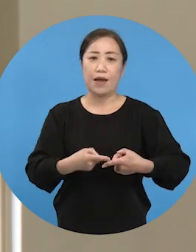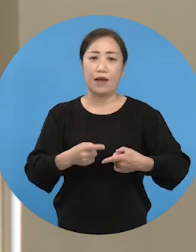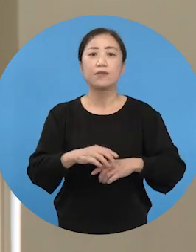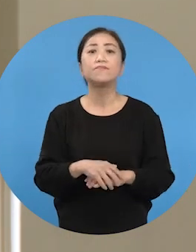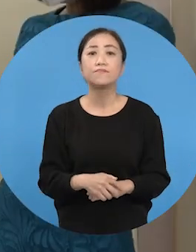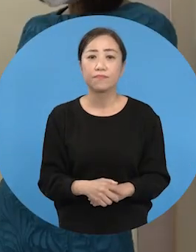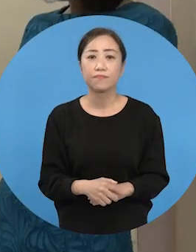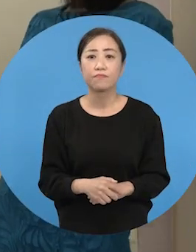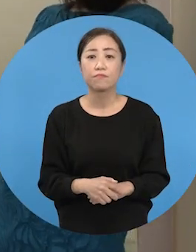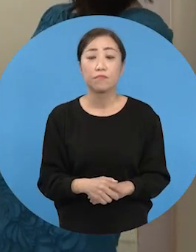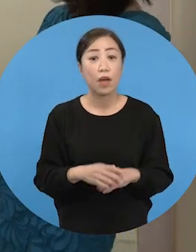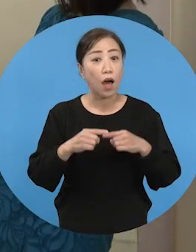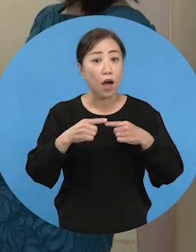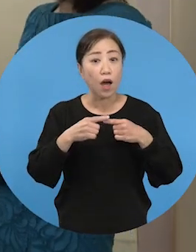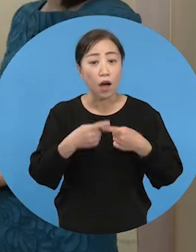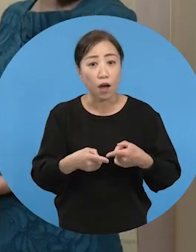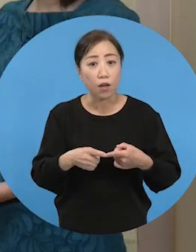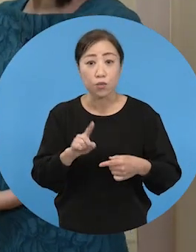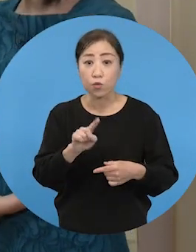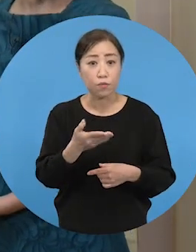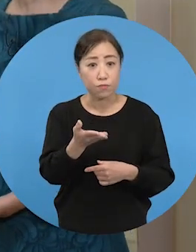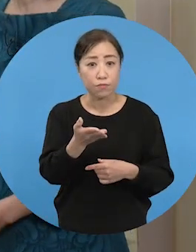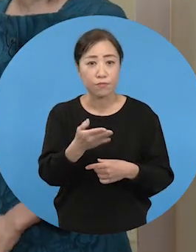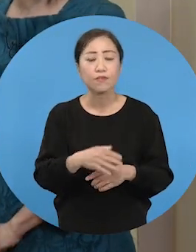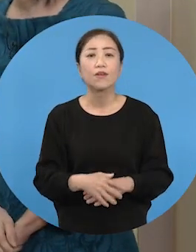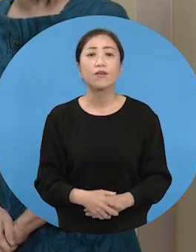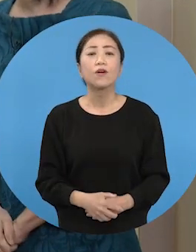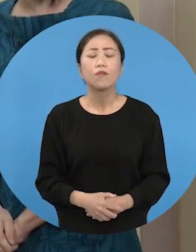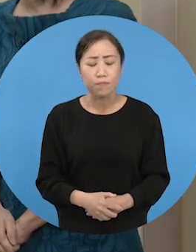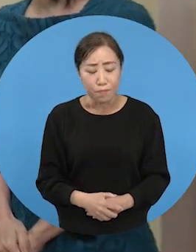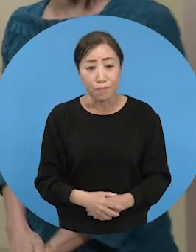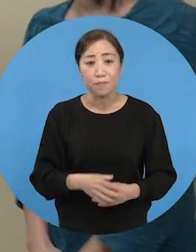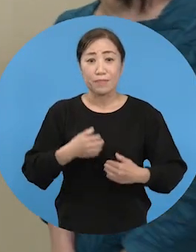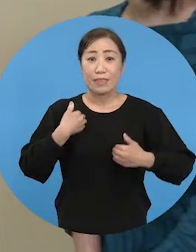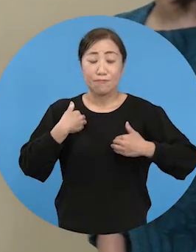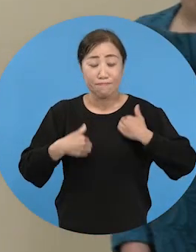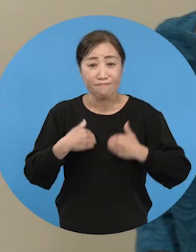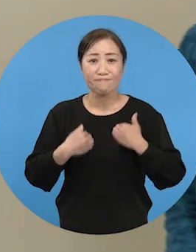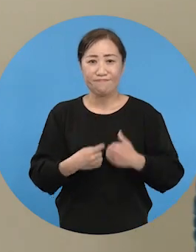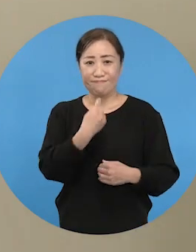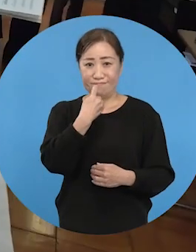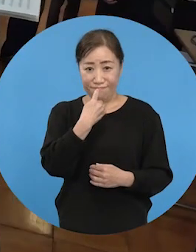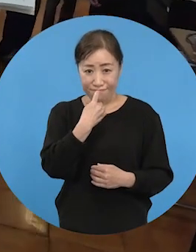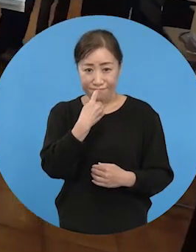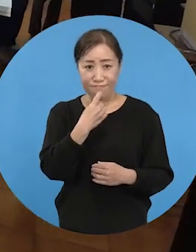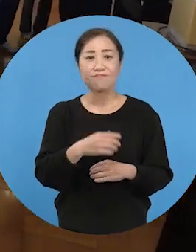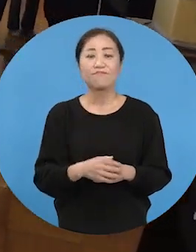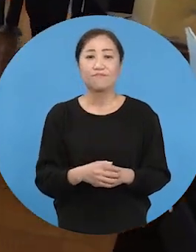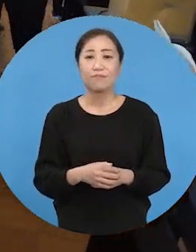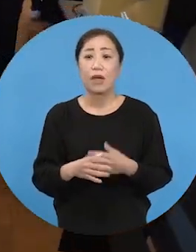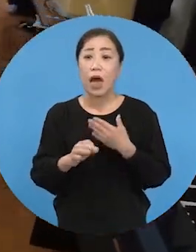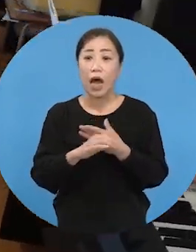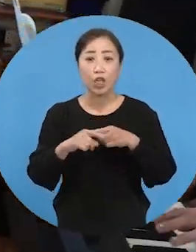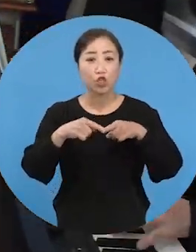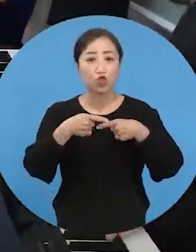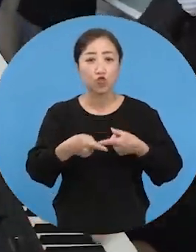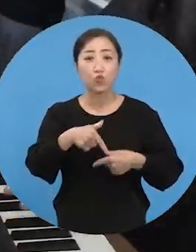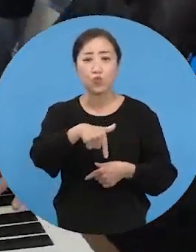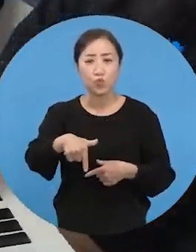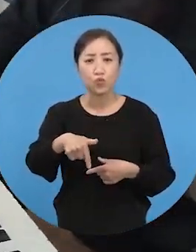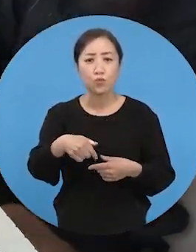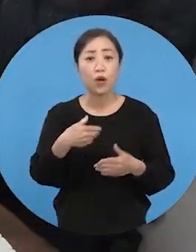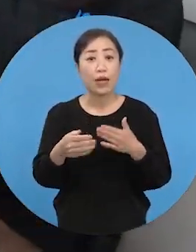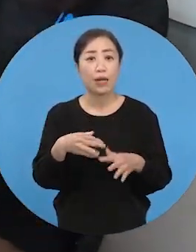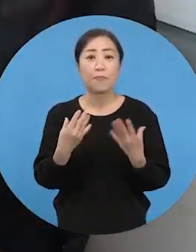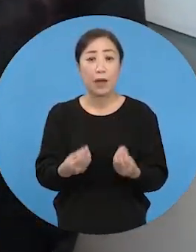。 入部してみていかがでしたか。 すっごい楽しいです。仮入部とか